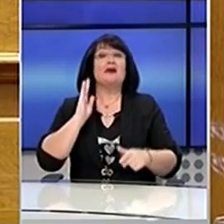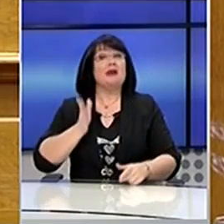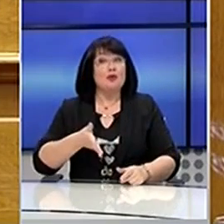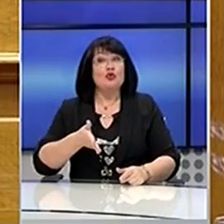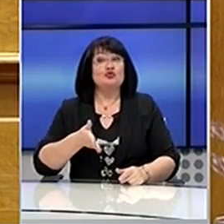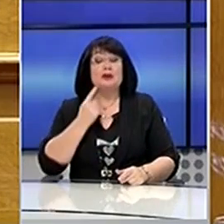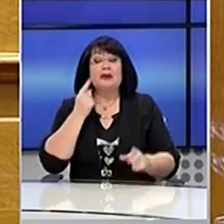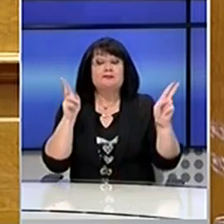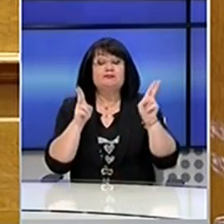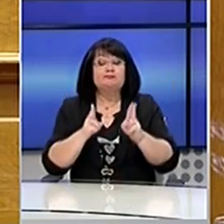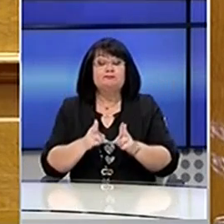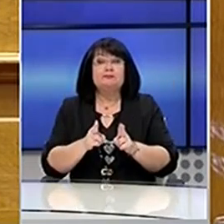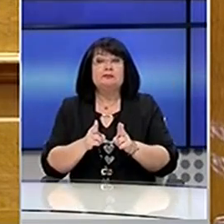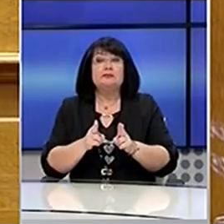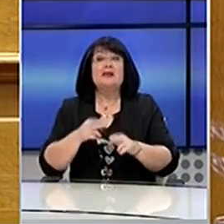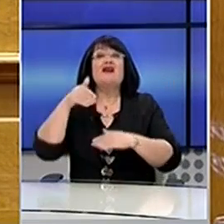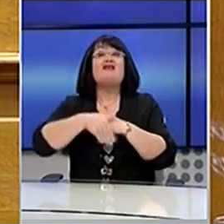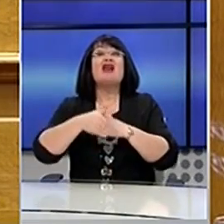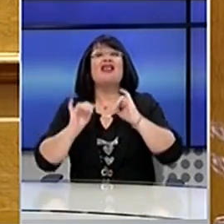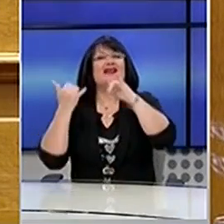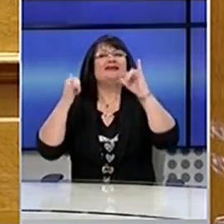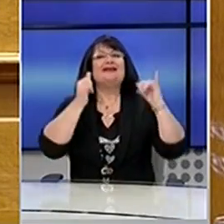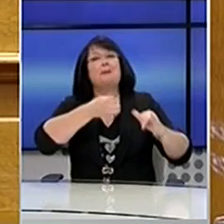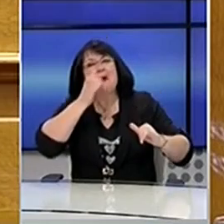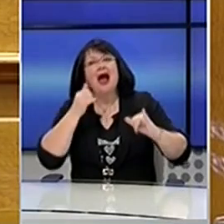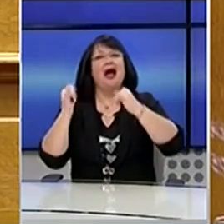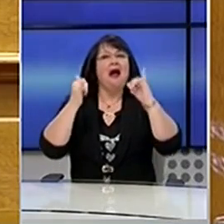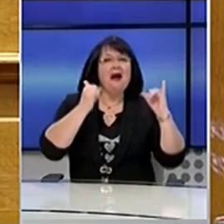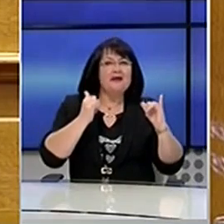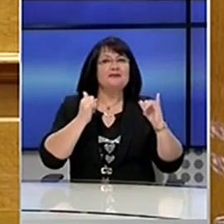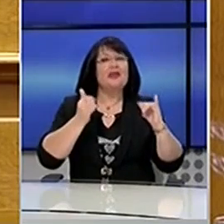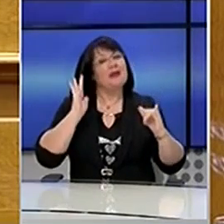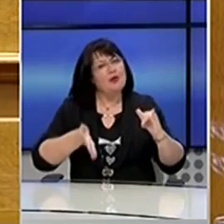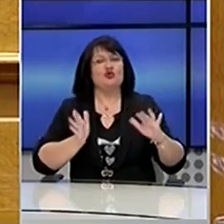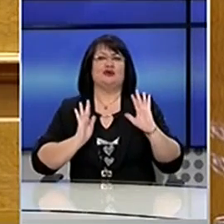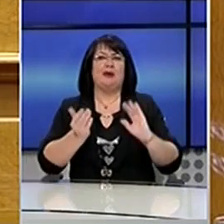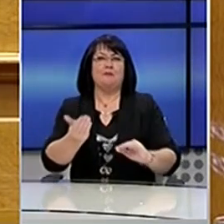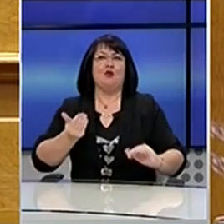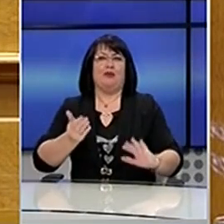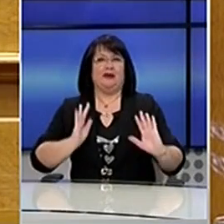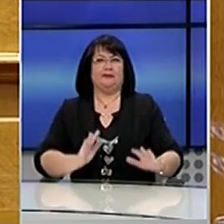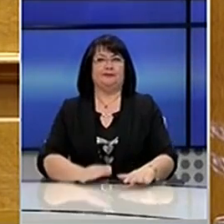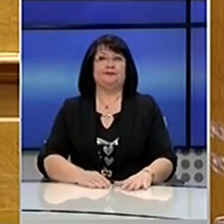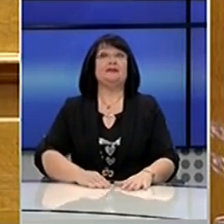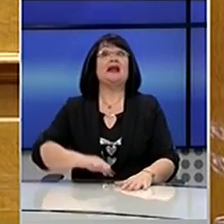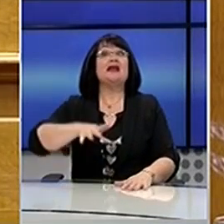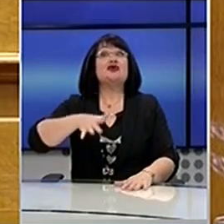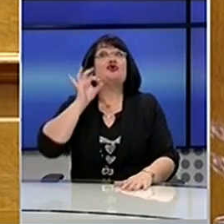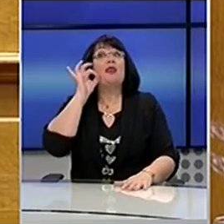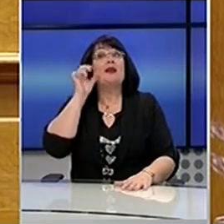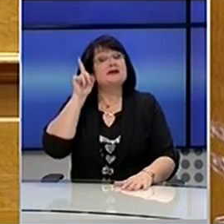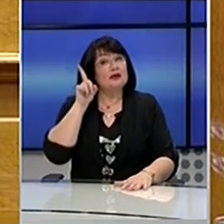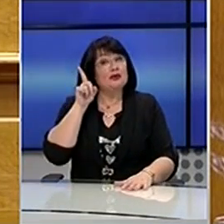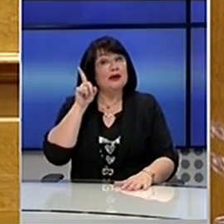Θα μπορούσαμε να περιορίσουμε τη βραδινή διασκέδαση νωρίτερα από ό,τι το κάναμε. Ναι, ενδεχομένως στη